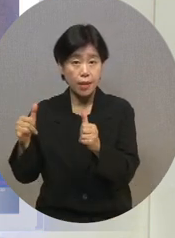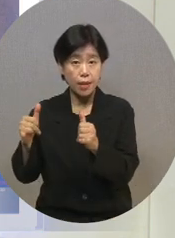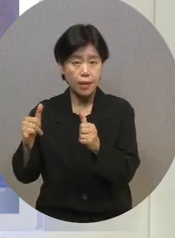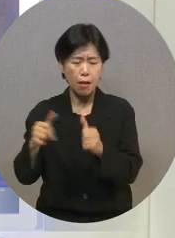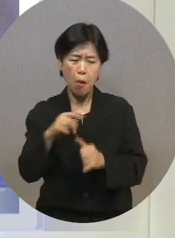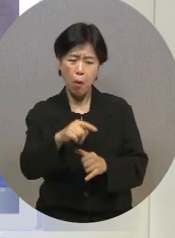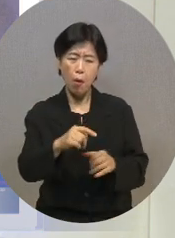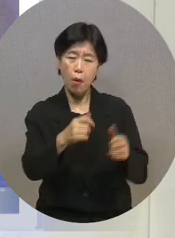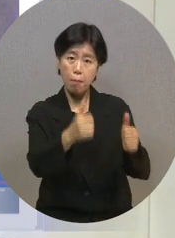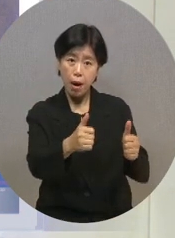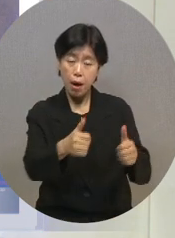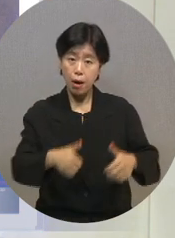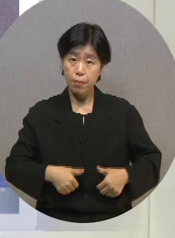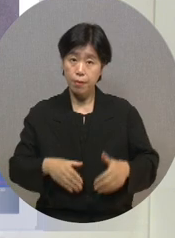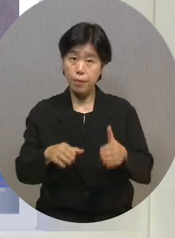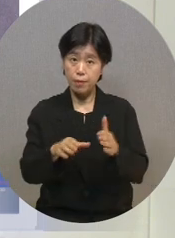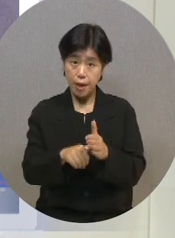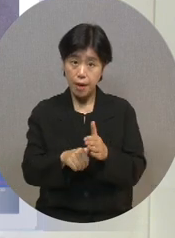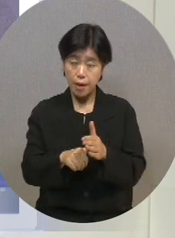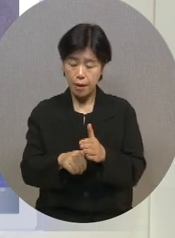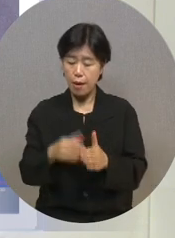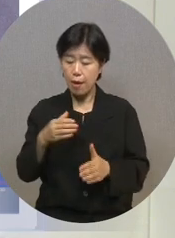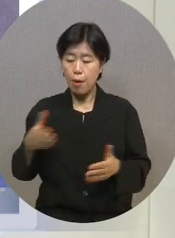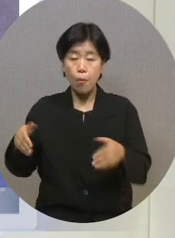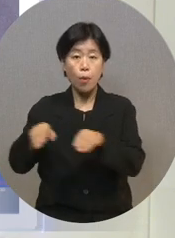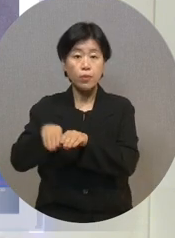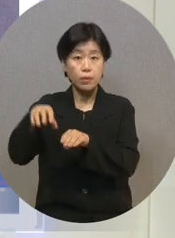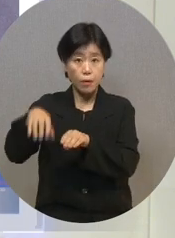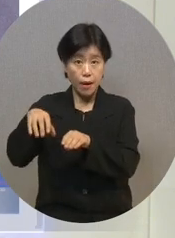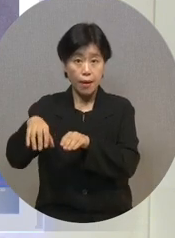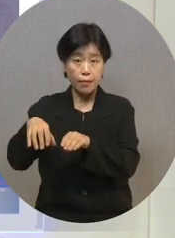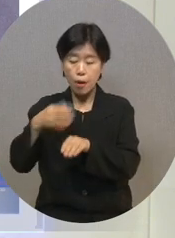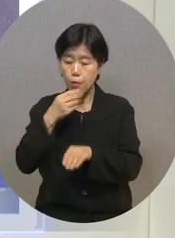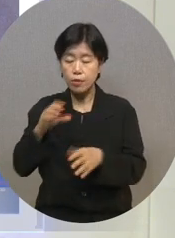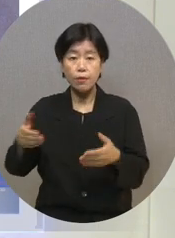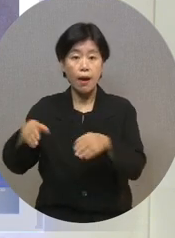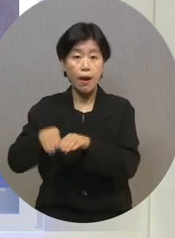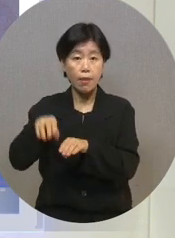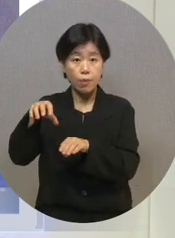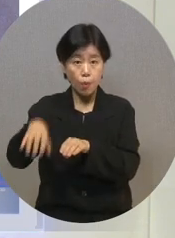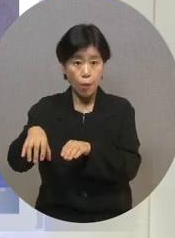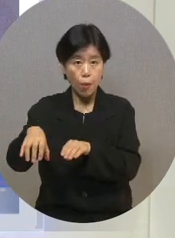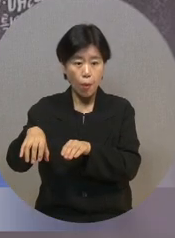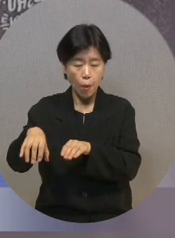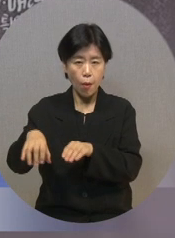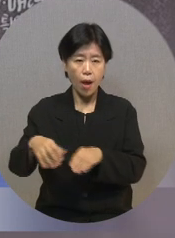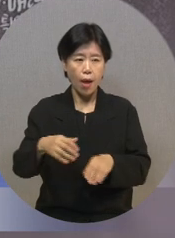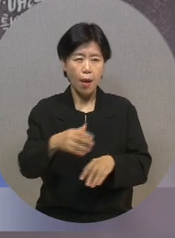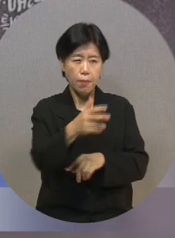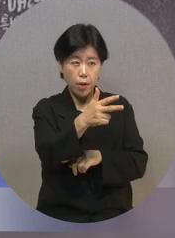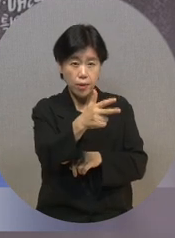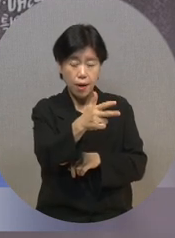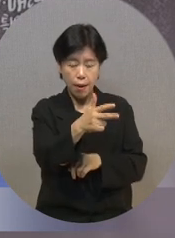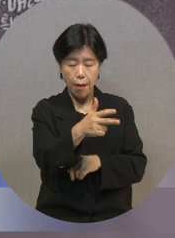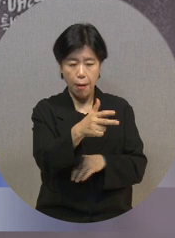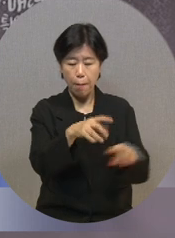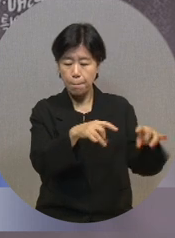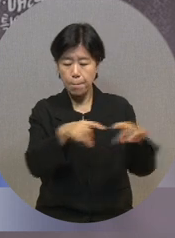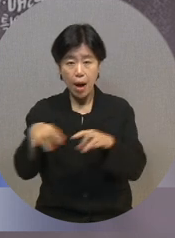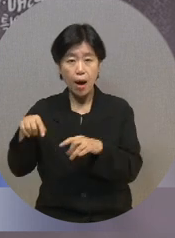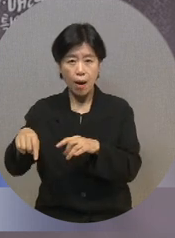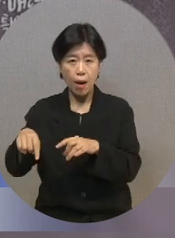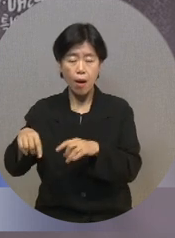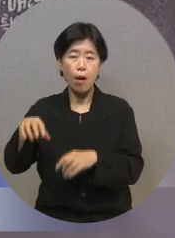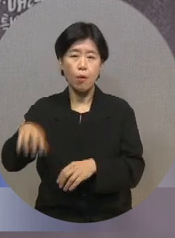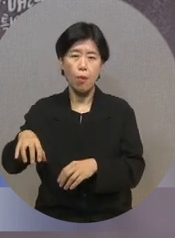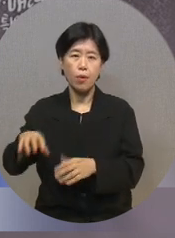있는 장애인 복지관을 원격 영상재판 중계 시설로 활용한다는 기사입니다 범원 행정은